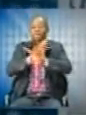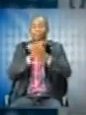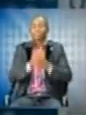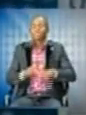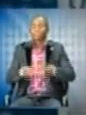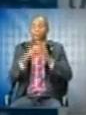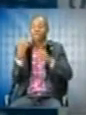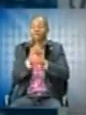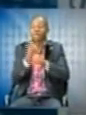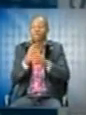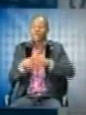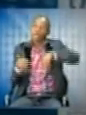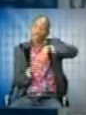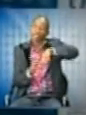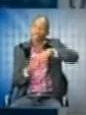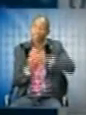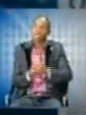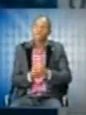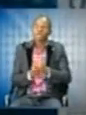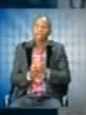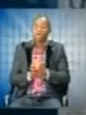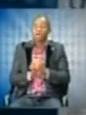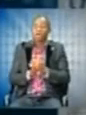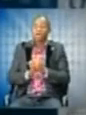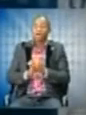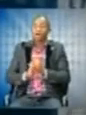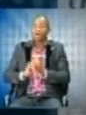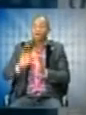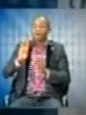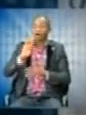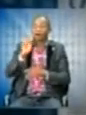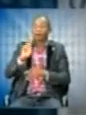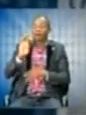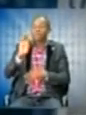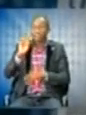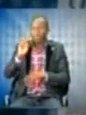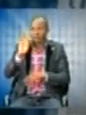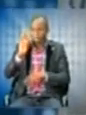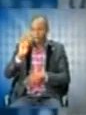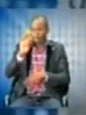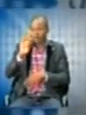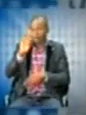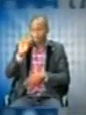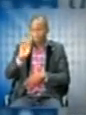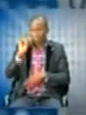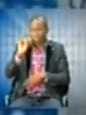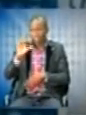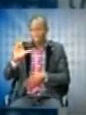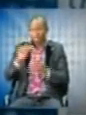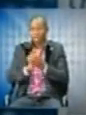des Confédérations du 15 au 30 juin au Brésil et renouent avec une histoire glorieuse, celle des titres